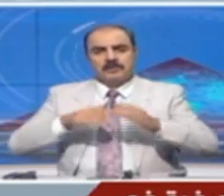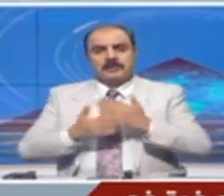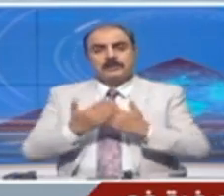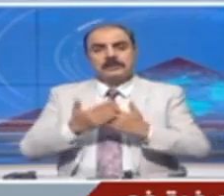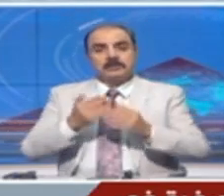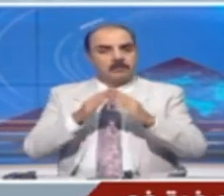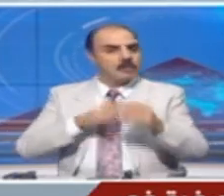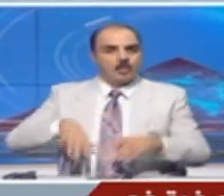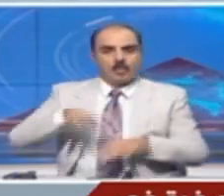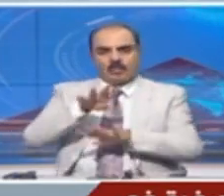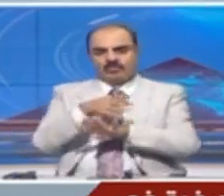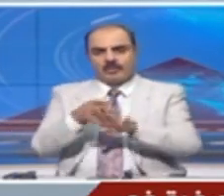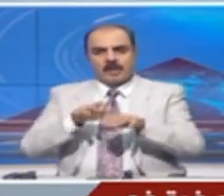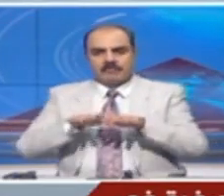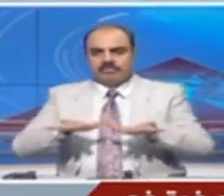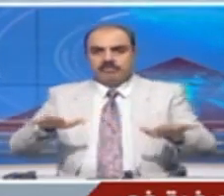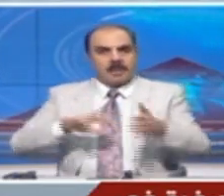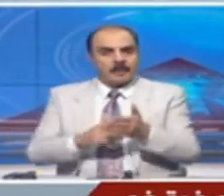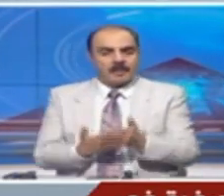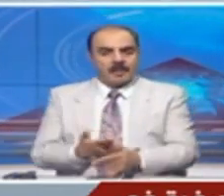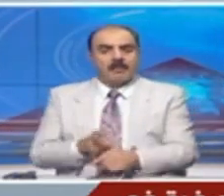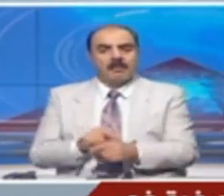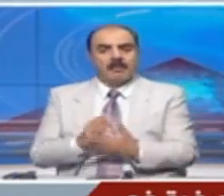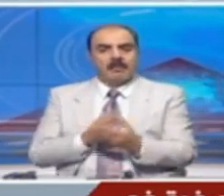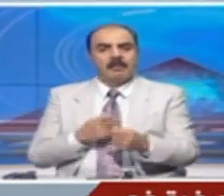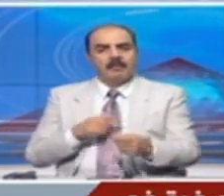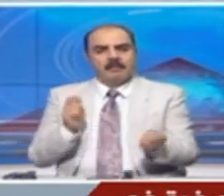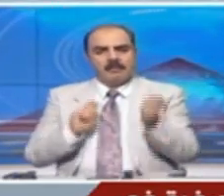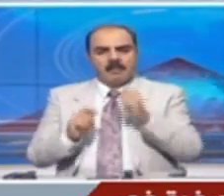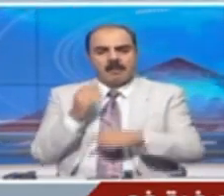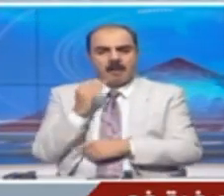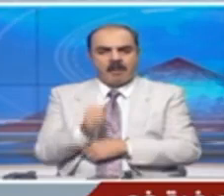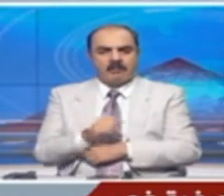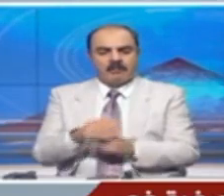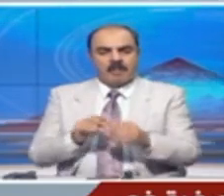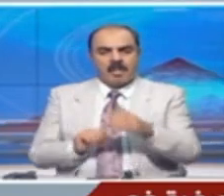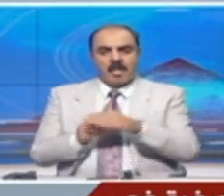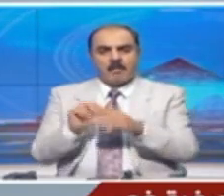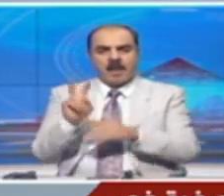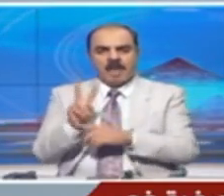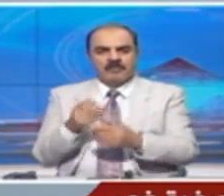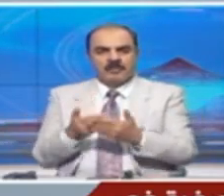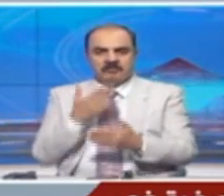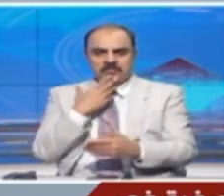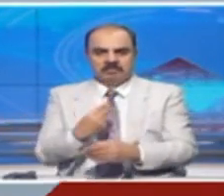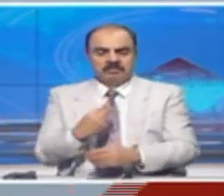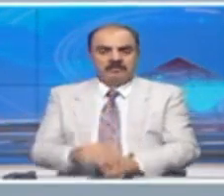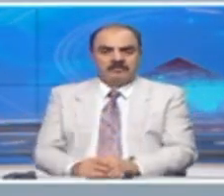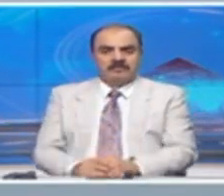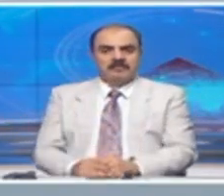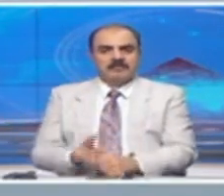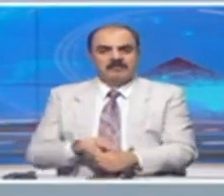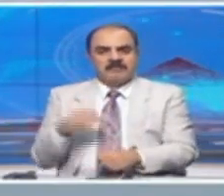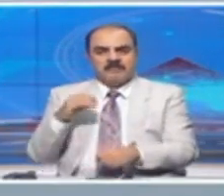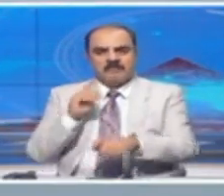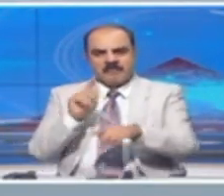الجديدة على مستوى الجمهورية، وكذلك لمتابعة مشروع استصلاح الأراضي في شمال ووسط سيناء. ووجه